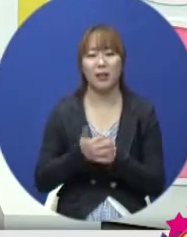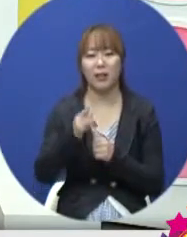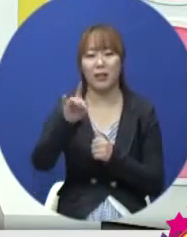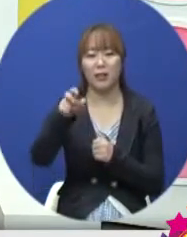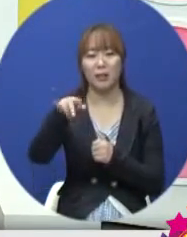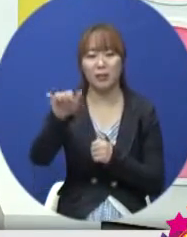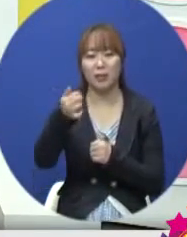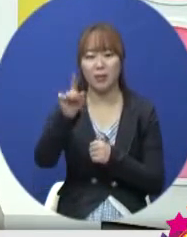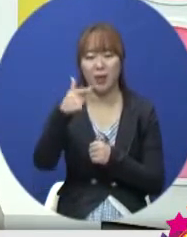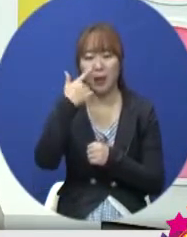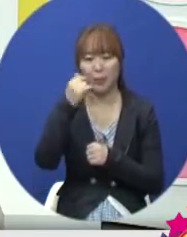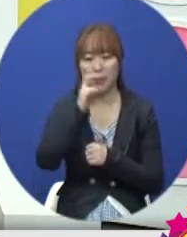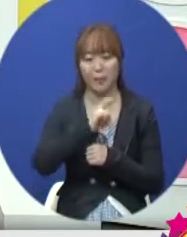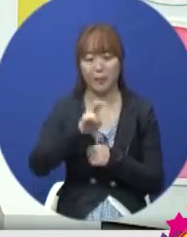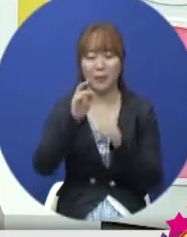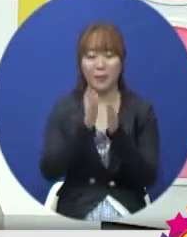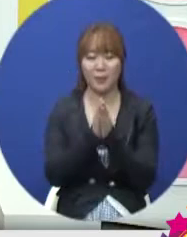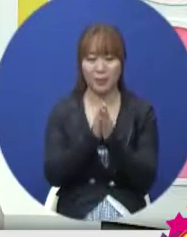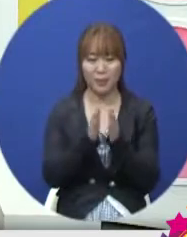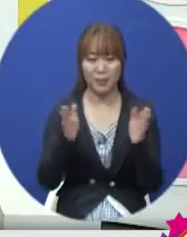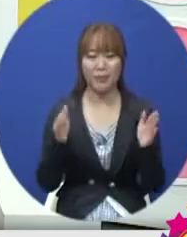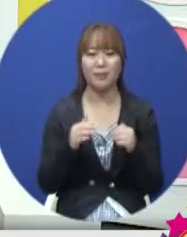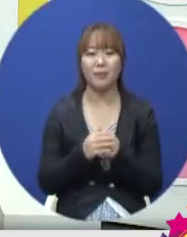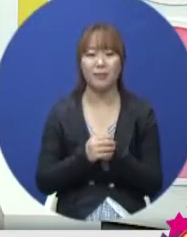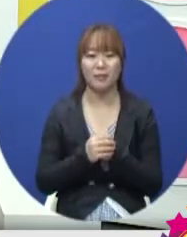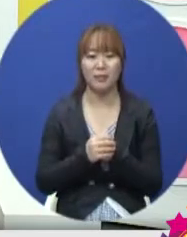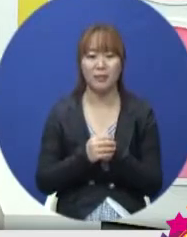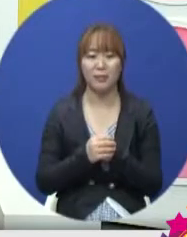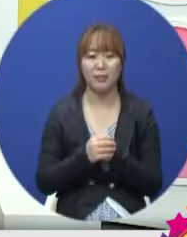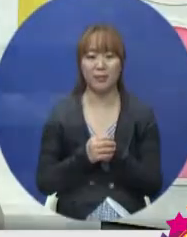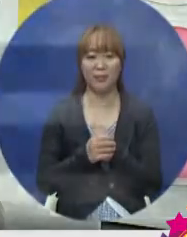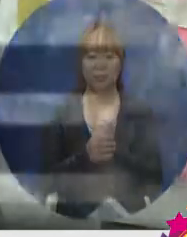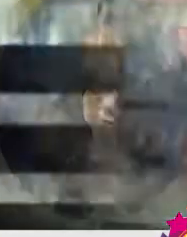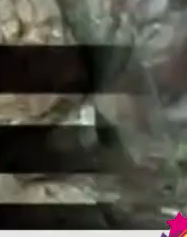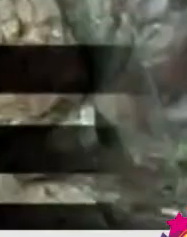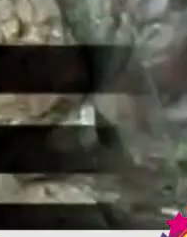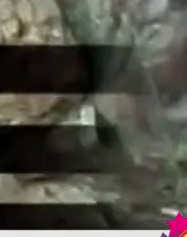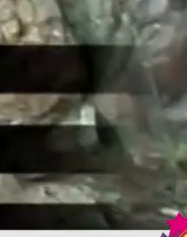예. 아버님께서 부르십니다. 목포의 달밤.